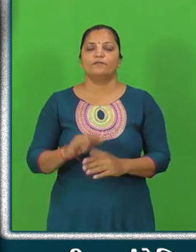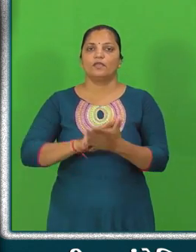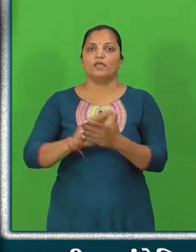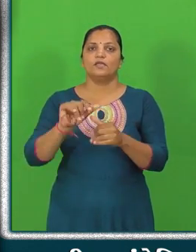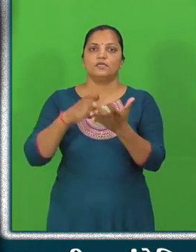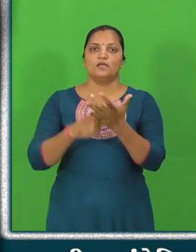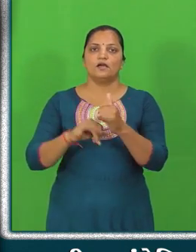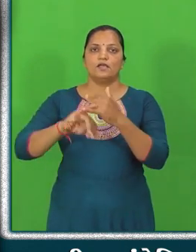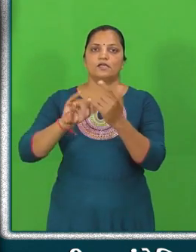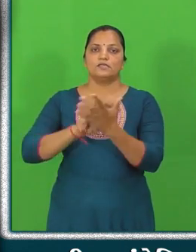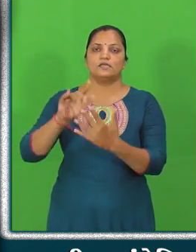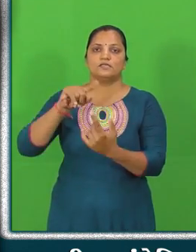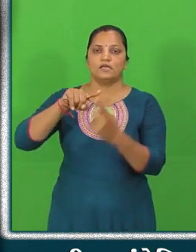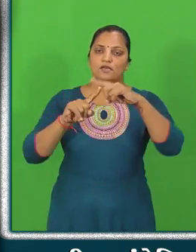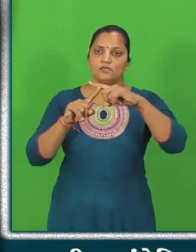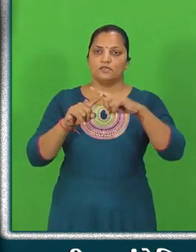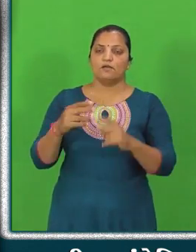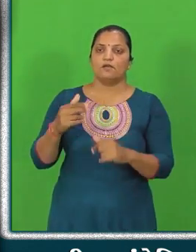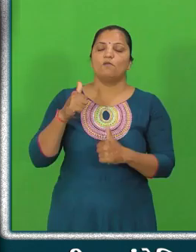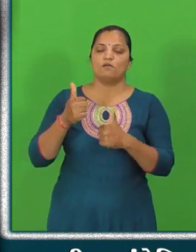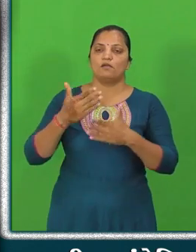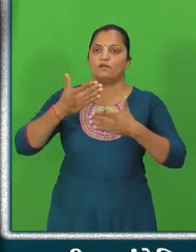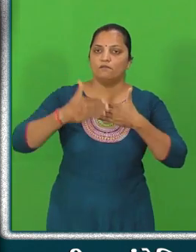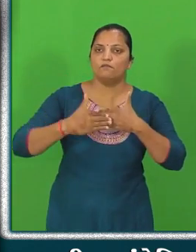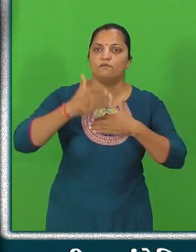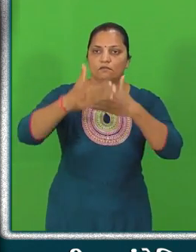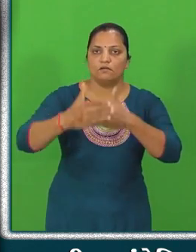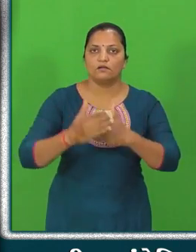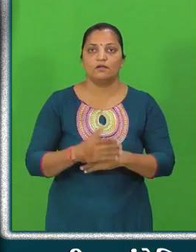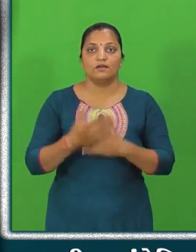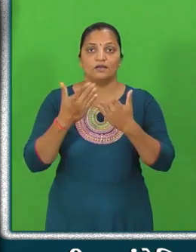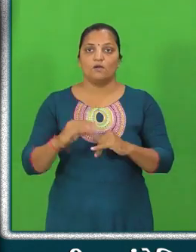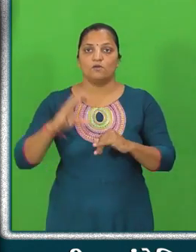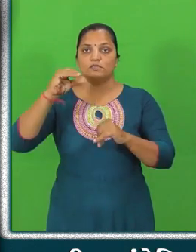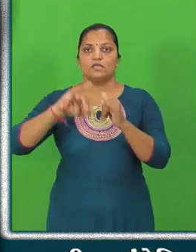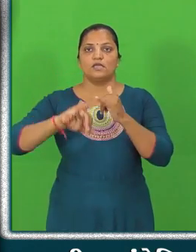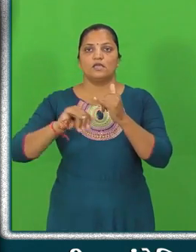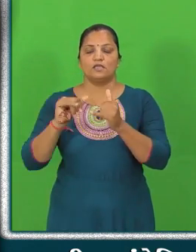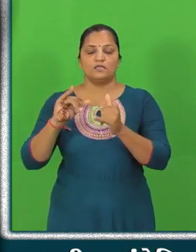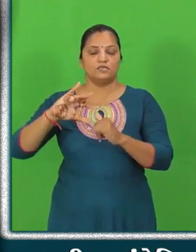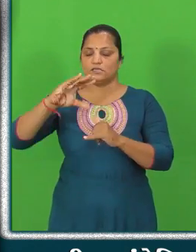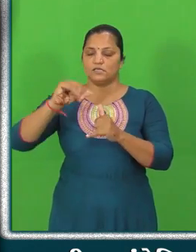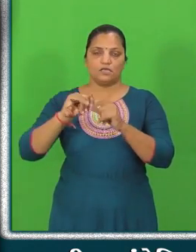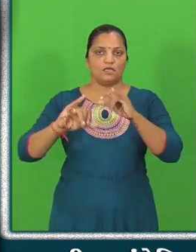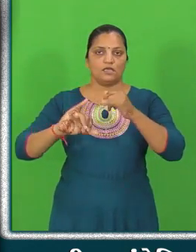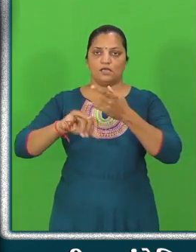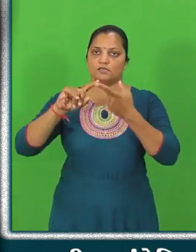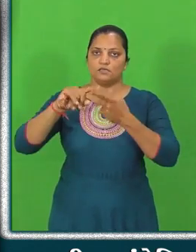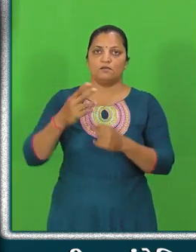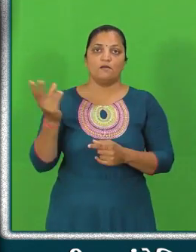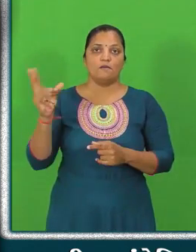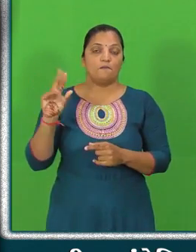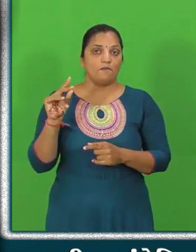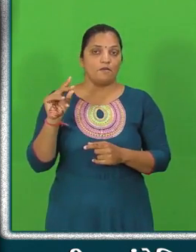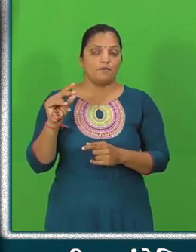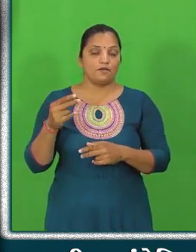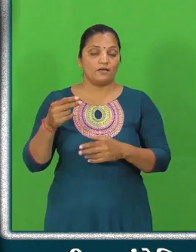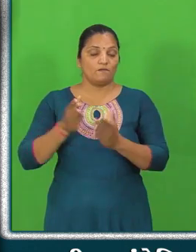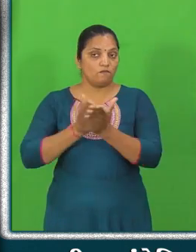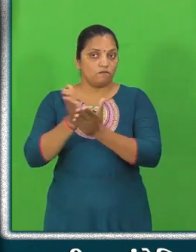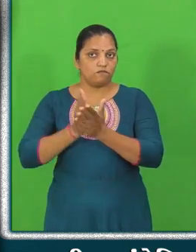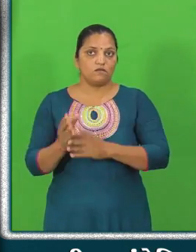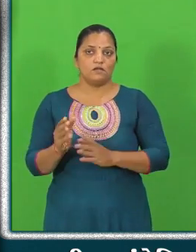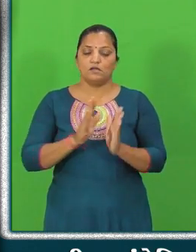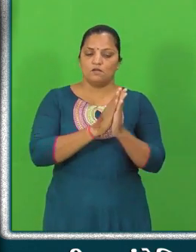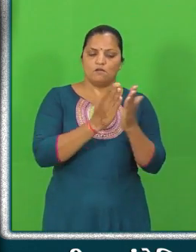હર્ષિતભાઈ ઓકે, ચલો આગળ વધીએ. હવે મિત્રો આ જે કેસ છે ને, હવે એની અંદર આપણે છે ને બે પ્રકારે કામ કરીશું. તમે ટેક્સ્ટબુક ખોલી લેશો એટલે